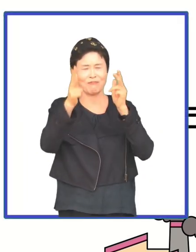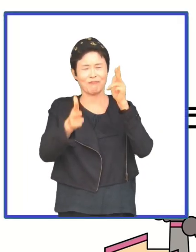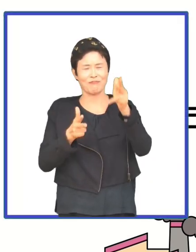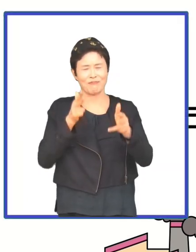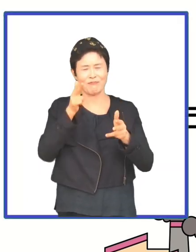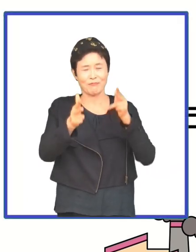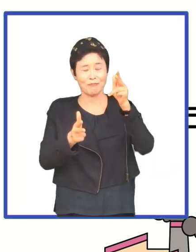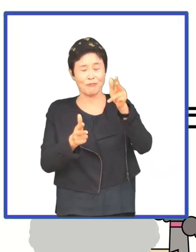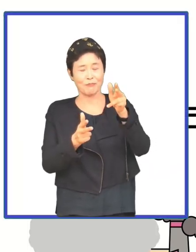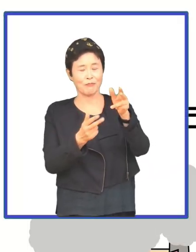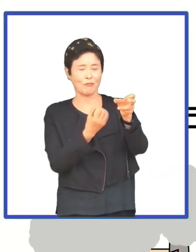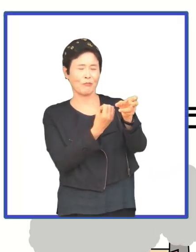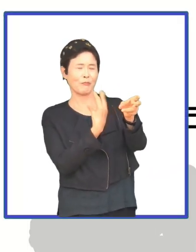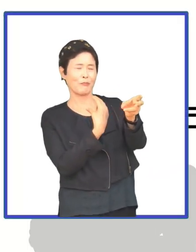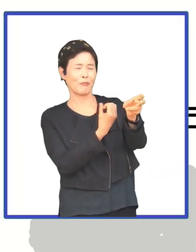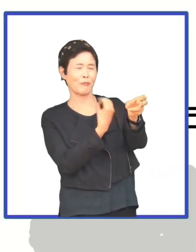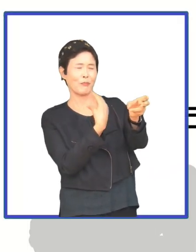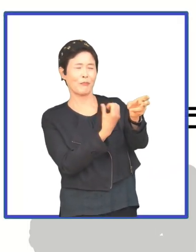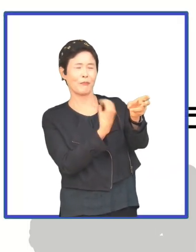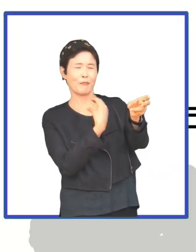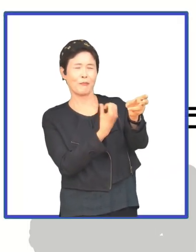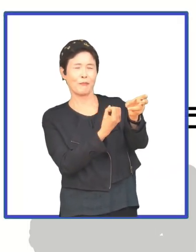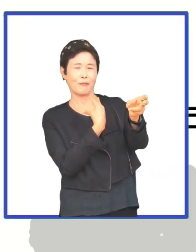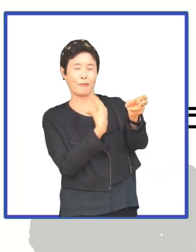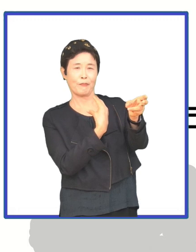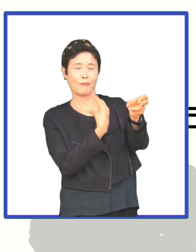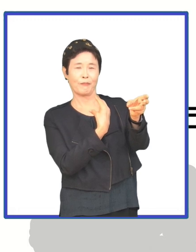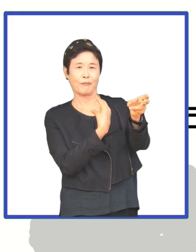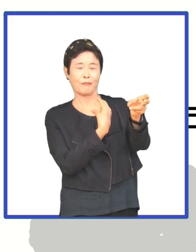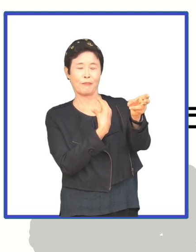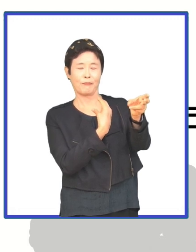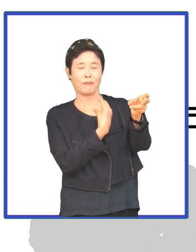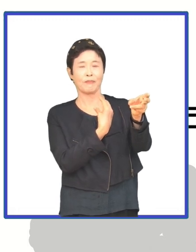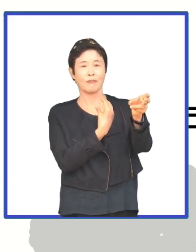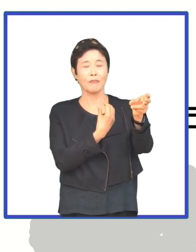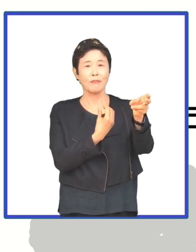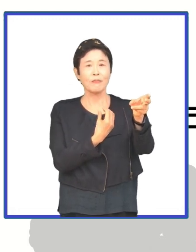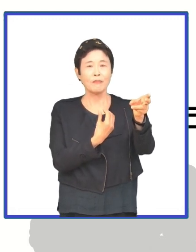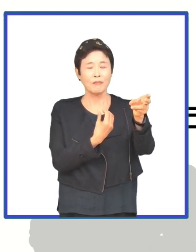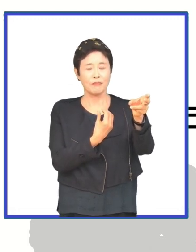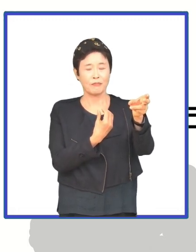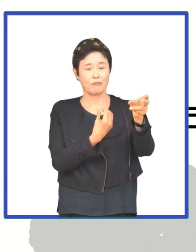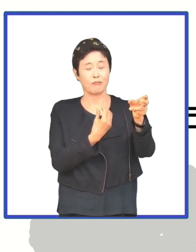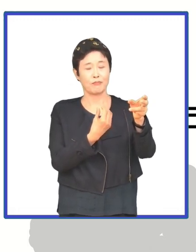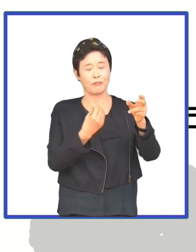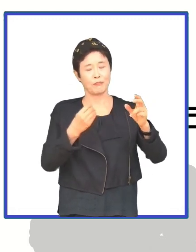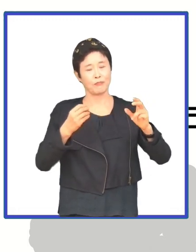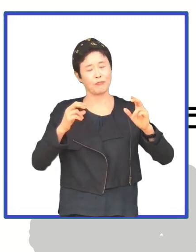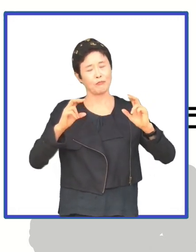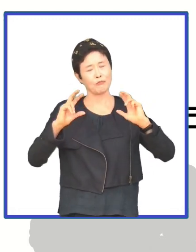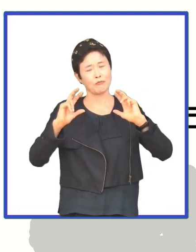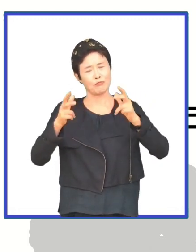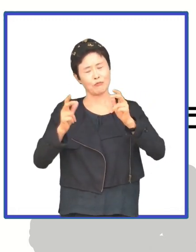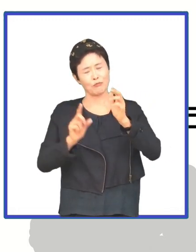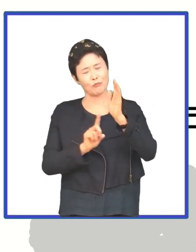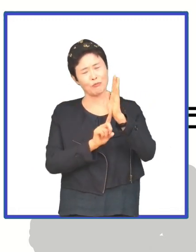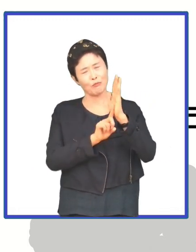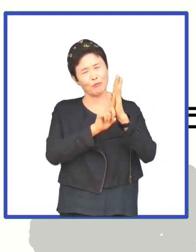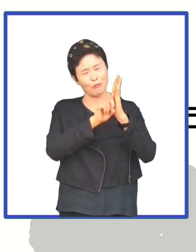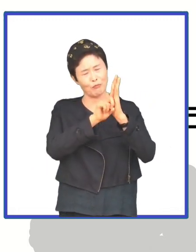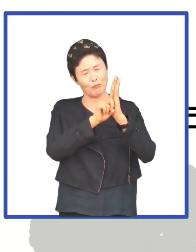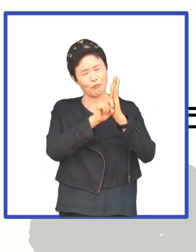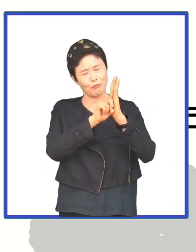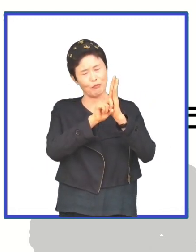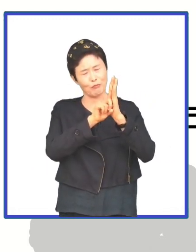등에서 이산화탄소 등의 온실가스가 발생해요. 이러한 온실가스는 지금 지구의 온도를 높이는